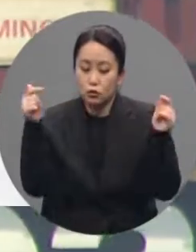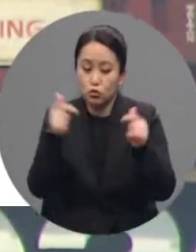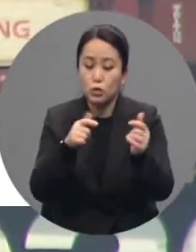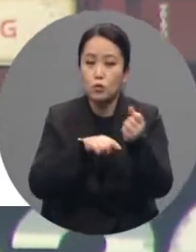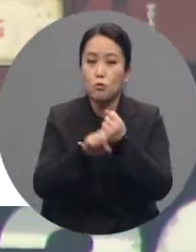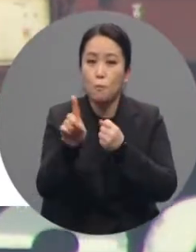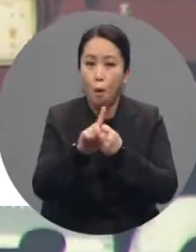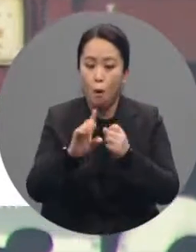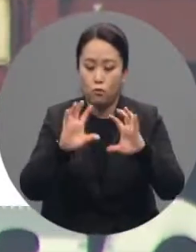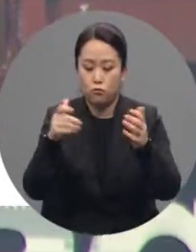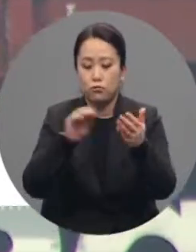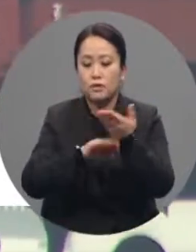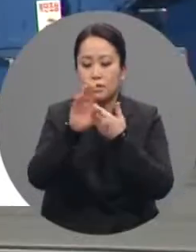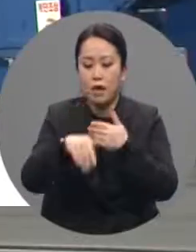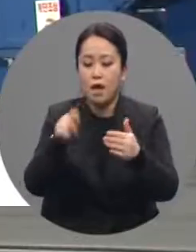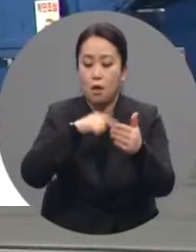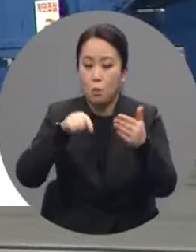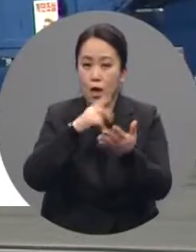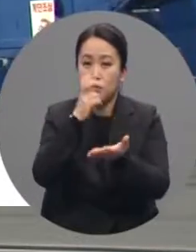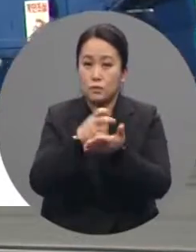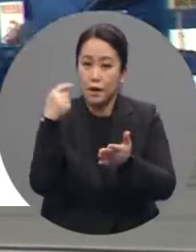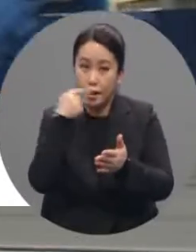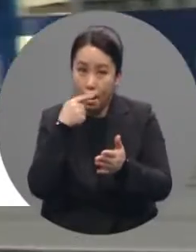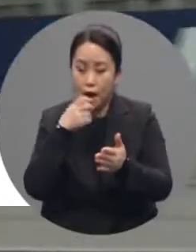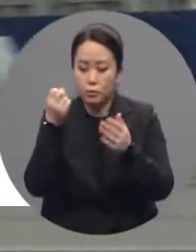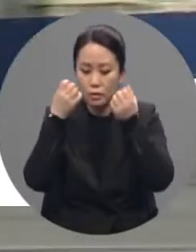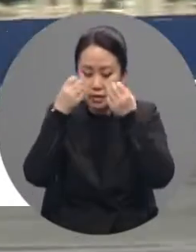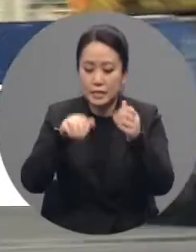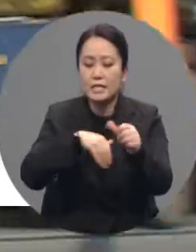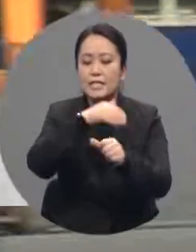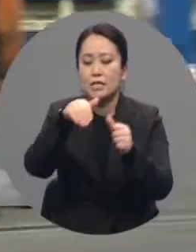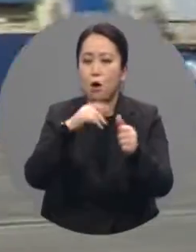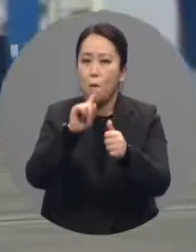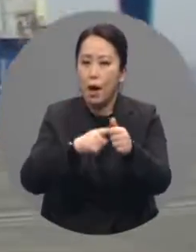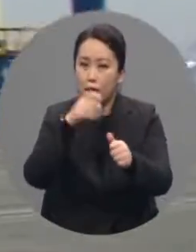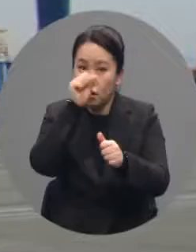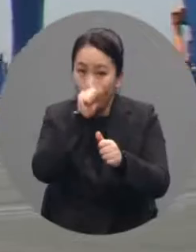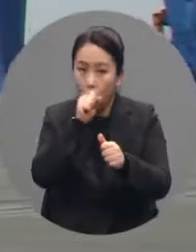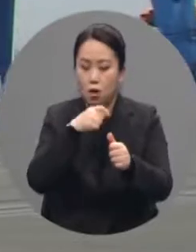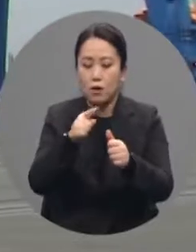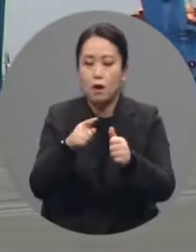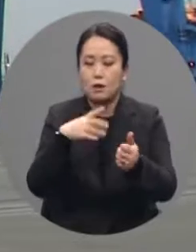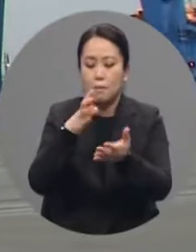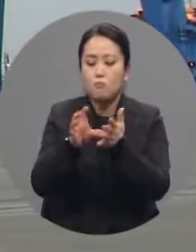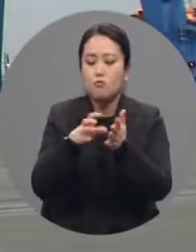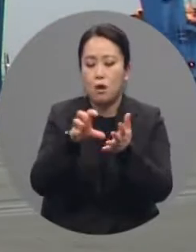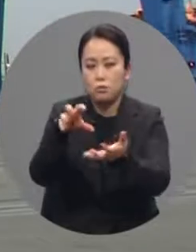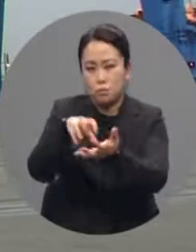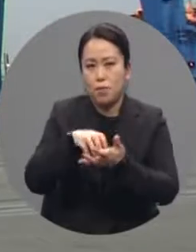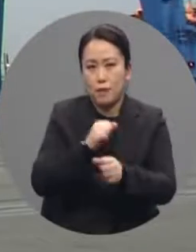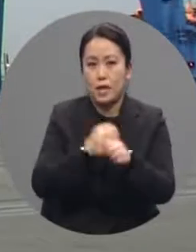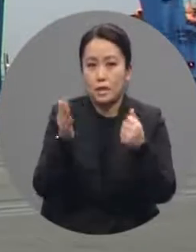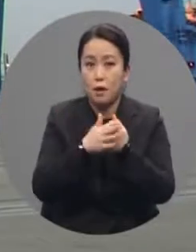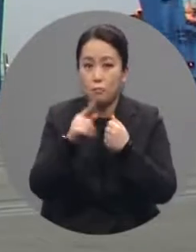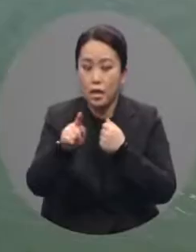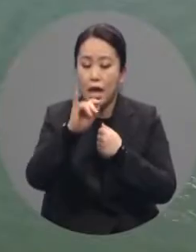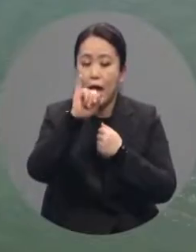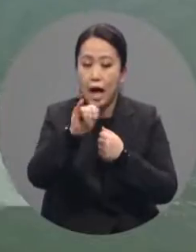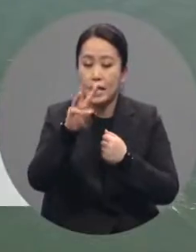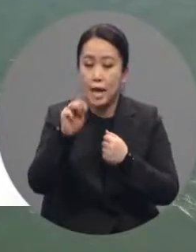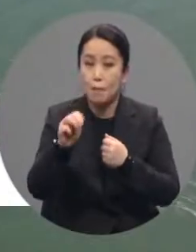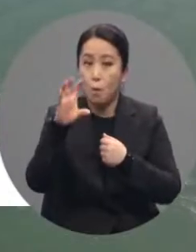국내외 규제 강화와 친환경 하역 장비 도입 때문입니다. 국제해사기구인 IMO 규제에 따라 선박